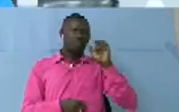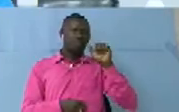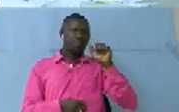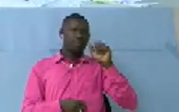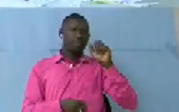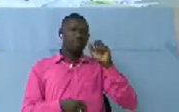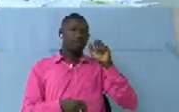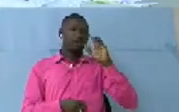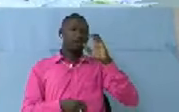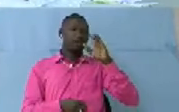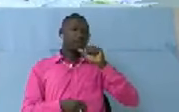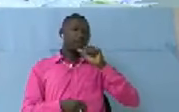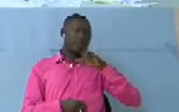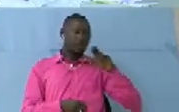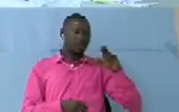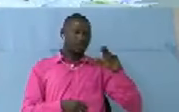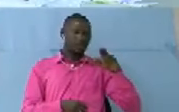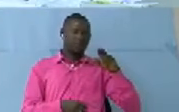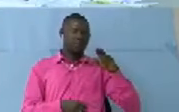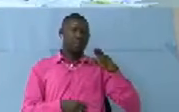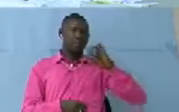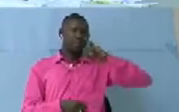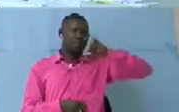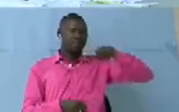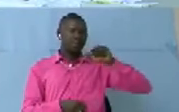Boubacar Touré. Boubacar Touré.